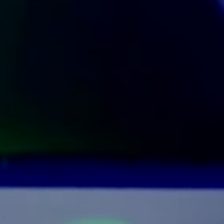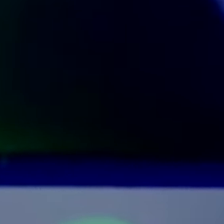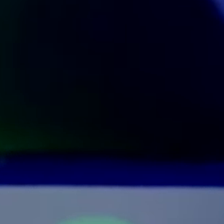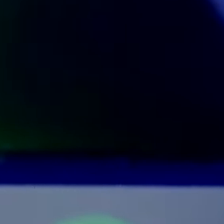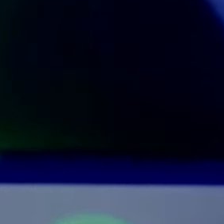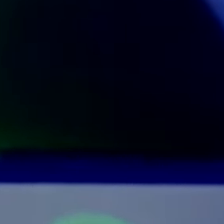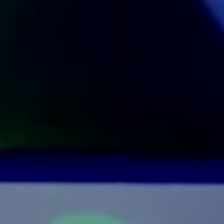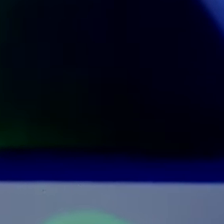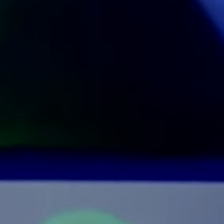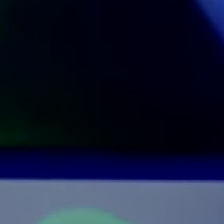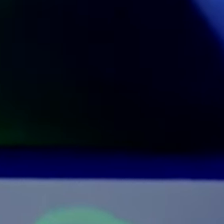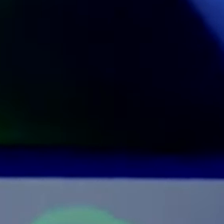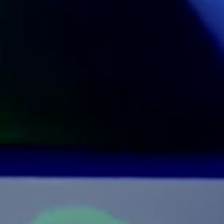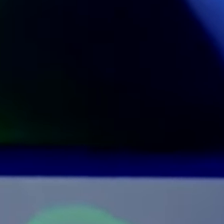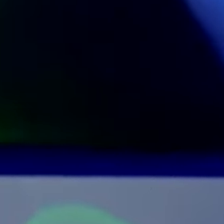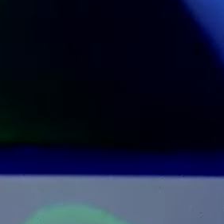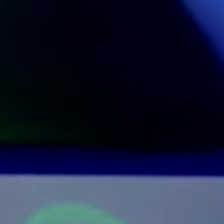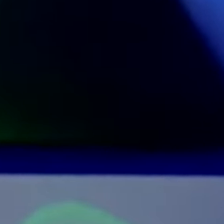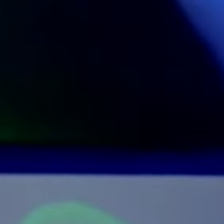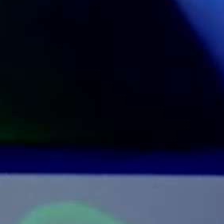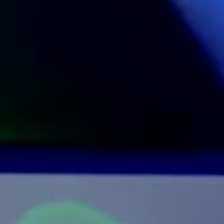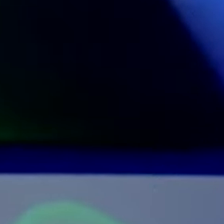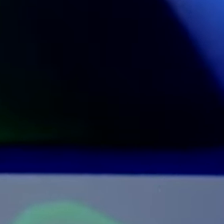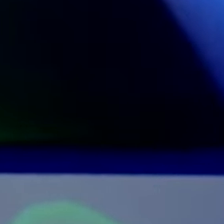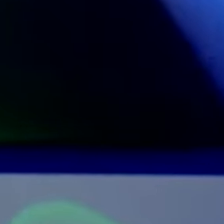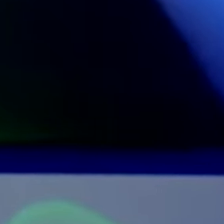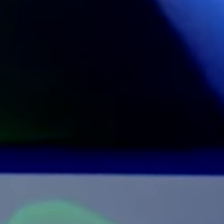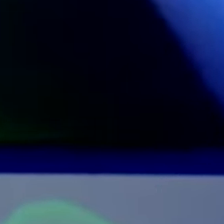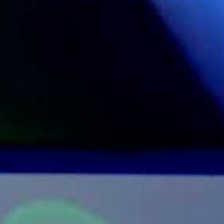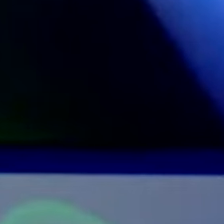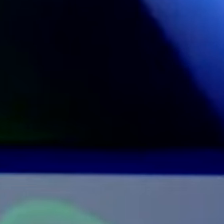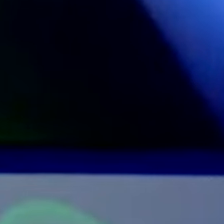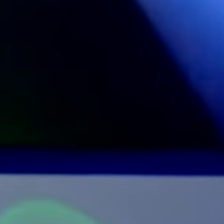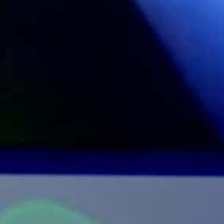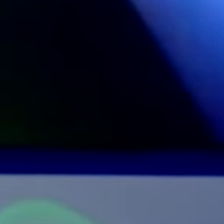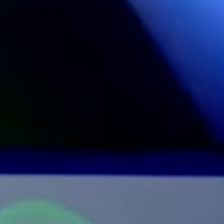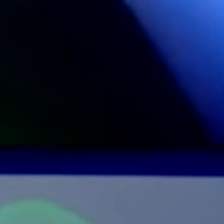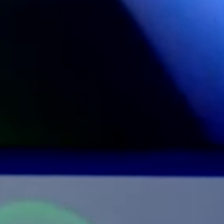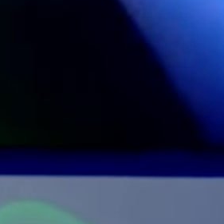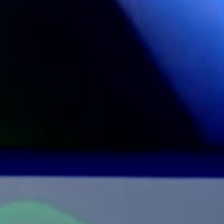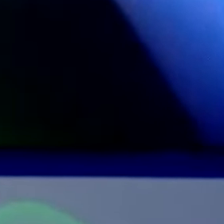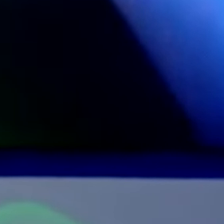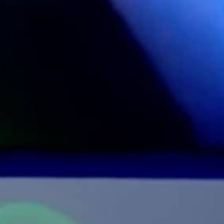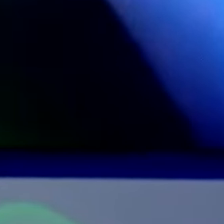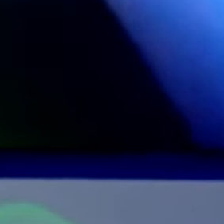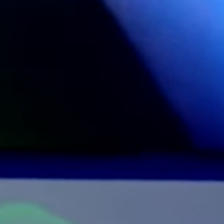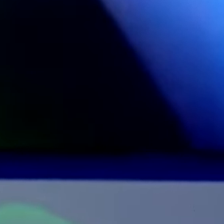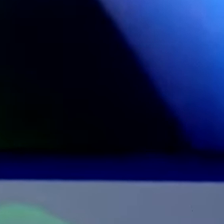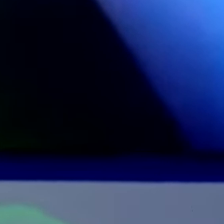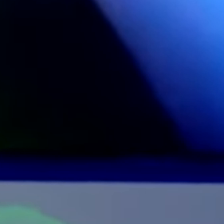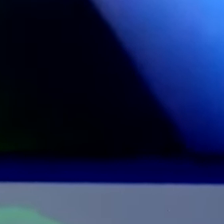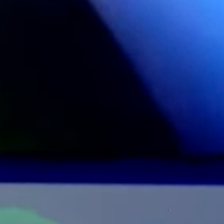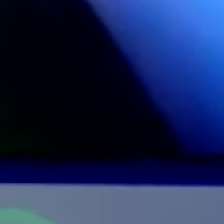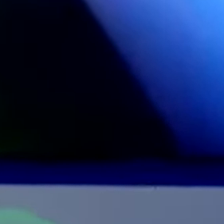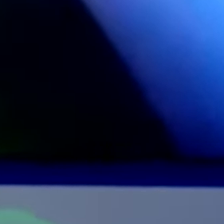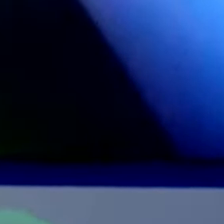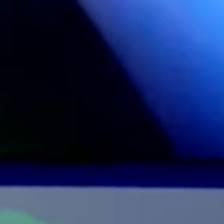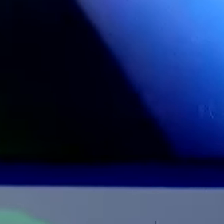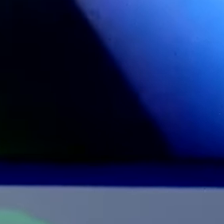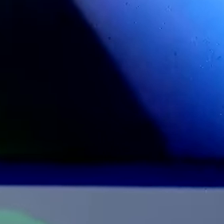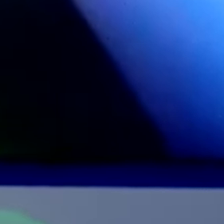средств. В МВД объясняют, что рост связан с новыми критериями учета, которые фиксируют больше нарушений. О ситуации на дорогах расскажет